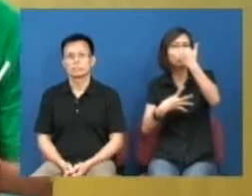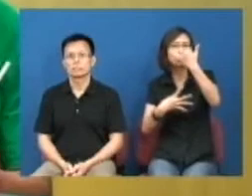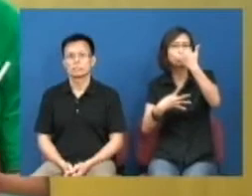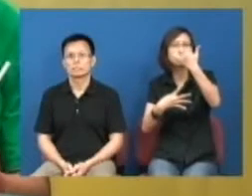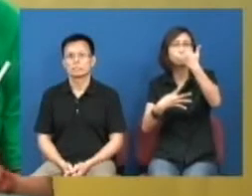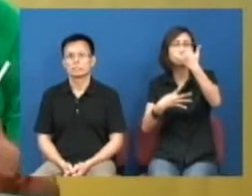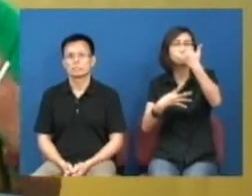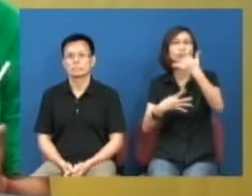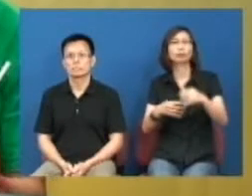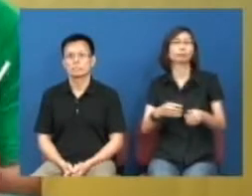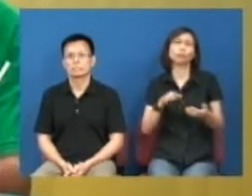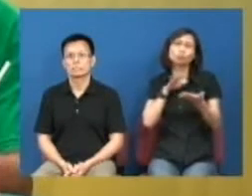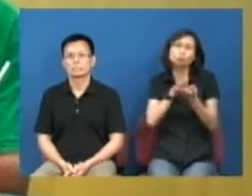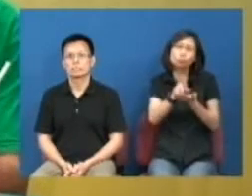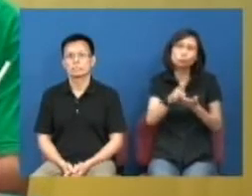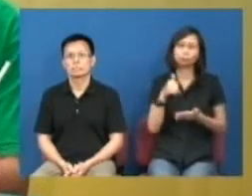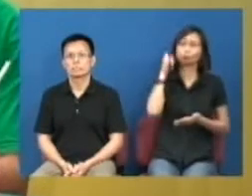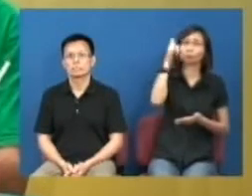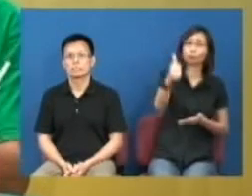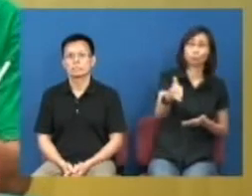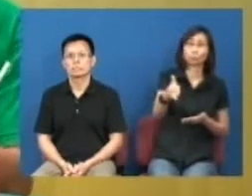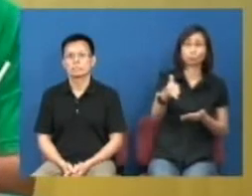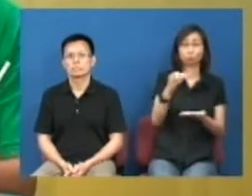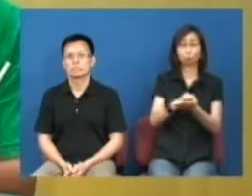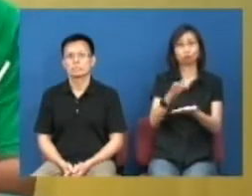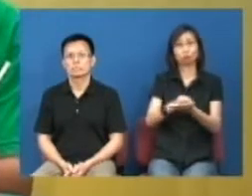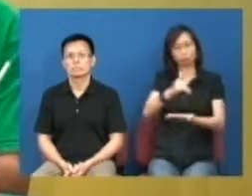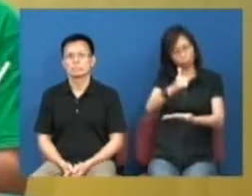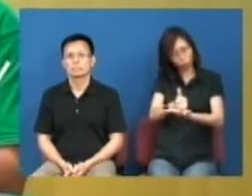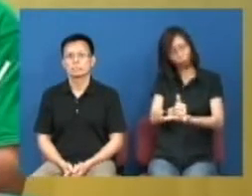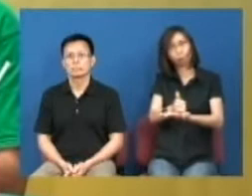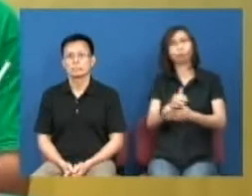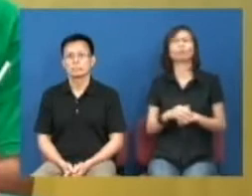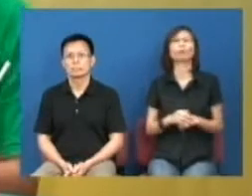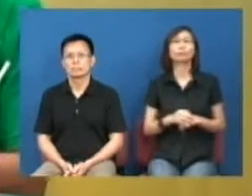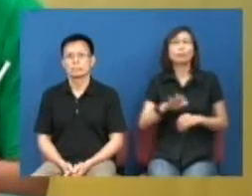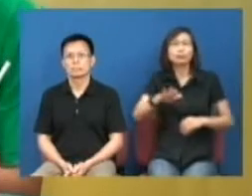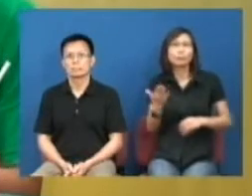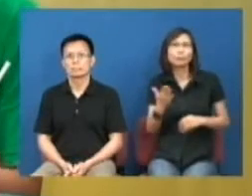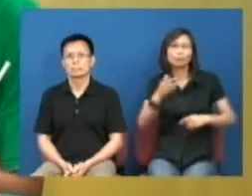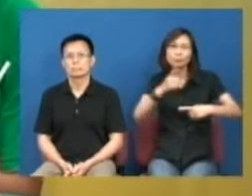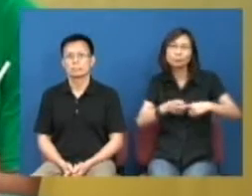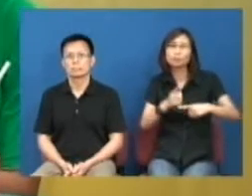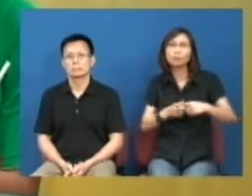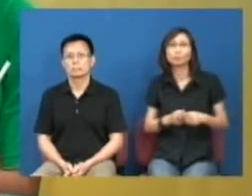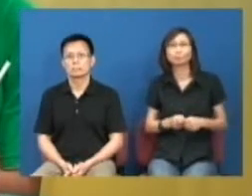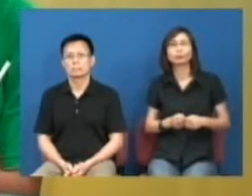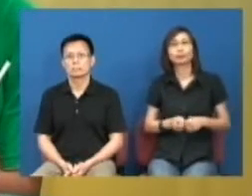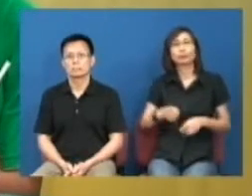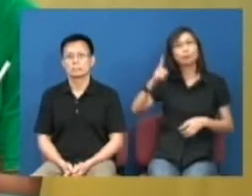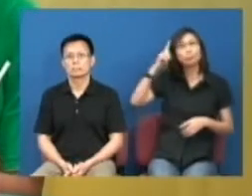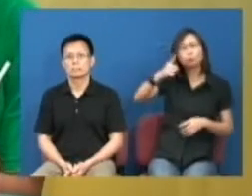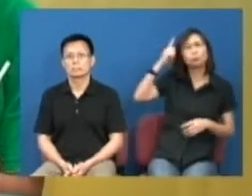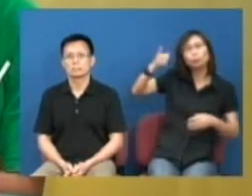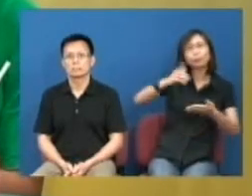個場坐定參與成個活動，第一可能個性質唔一樣。第二樣嘢就係話，其實每一年都有燭光六四嘅燭光